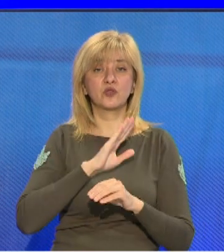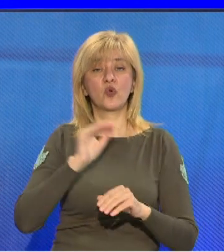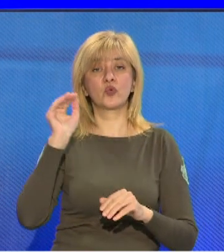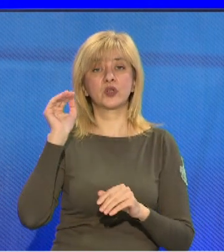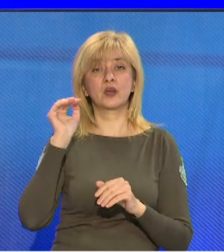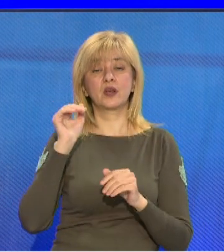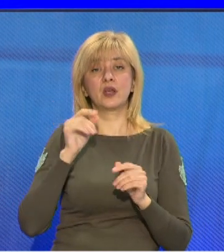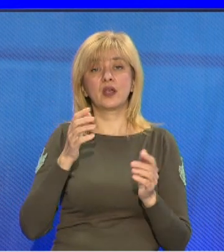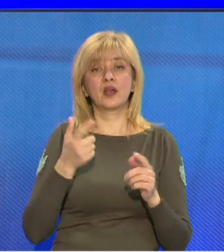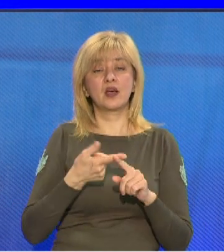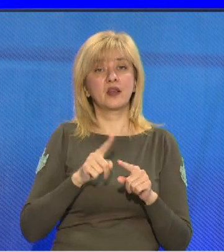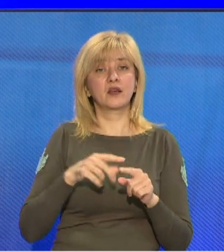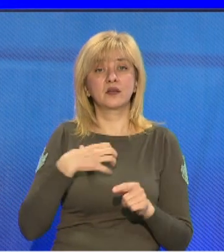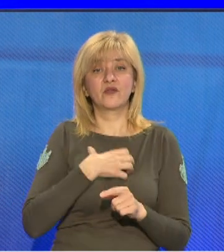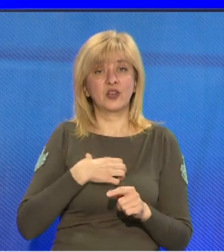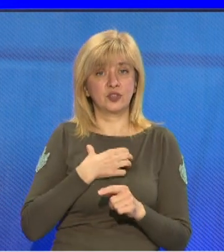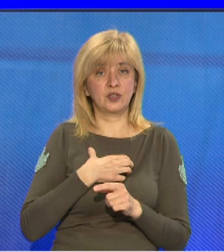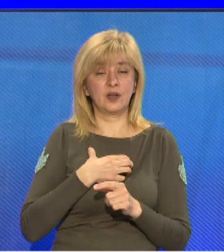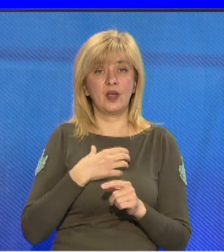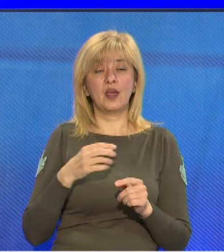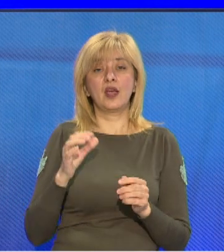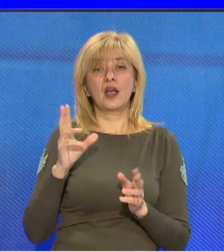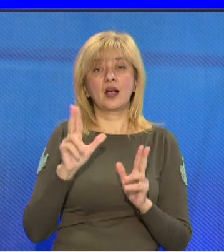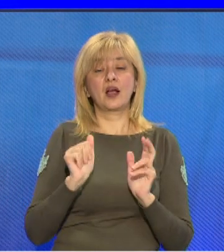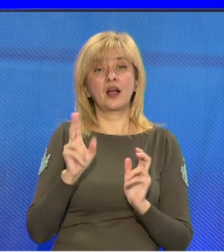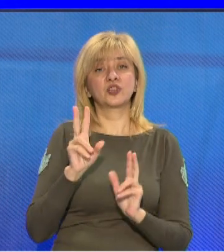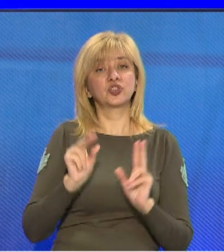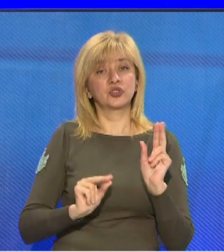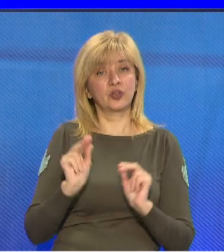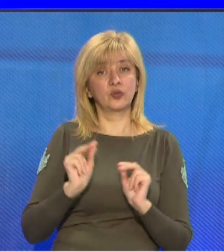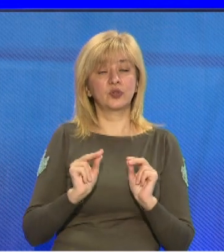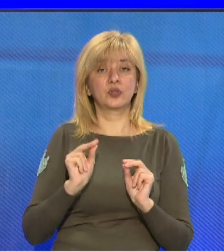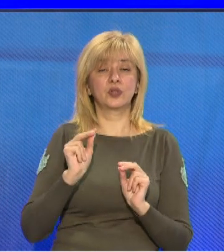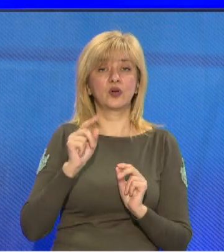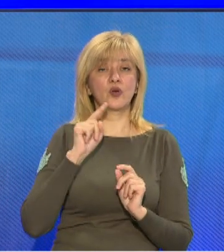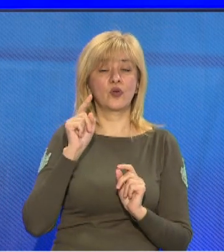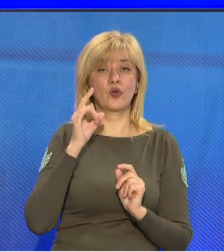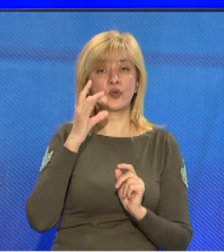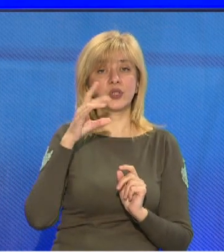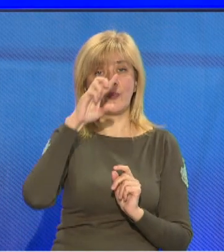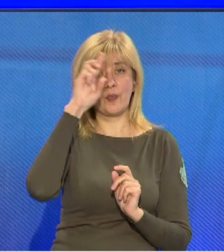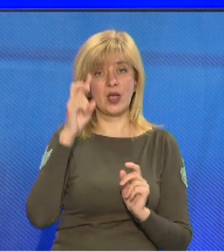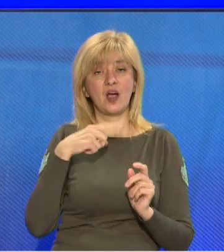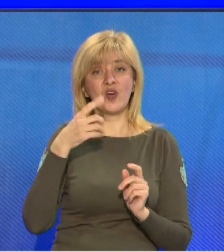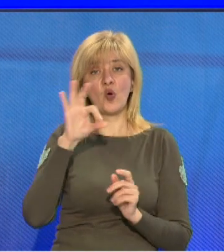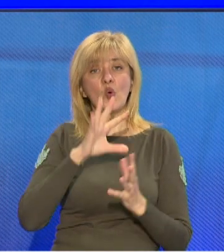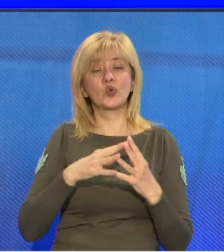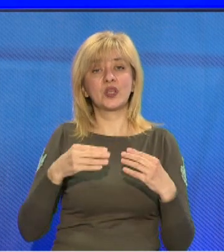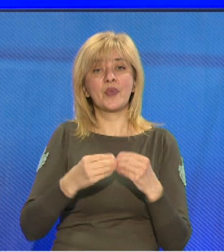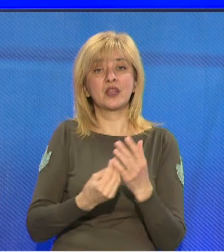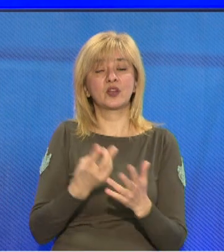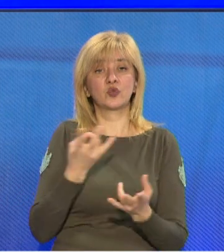не страціць сваёй актуальнасці. Як лічаць гродзенскія бібліятэкары, гаварыць аб сямейных каштоўнасцях неабходна пачынаць з малых